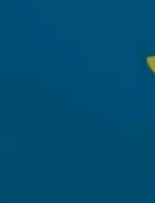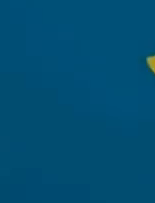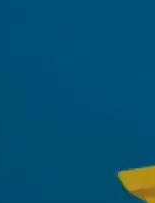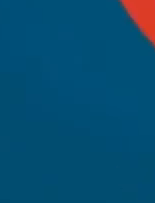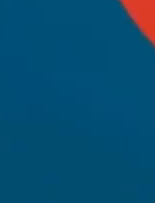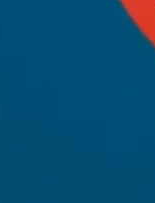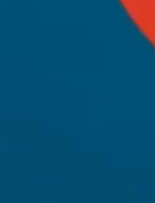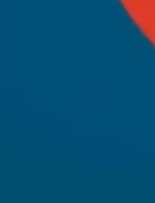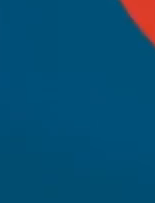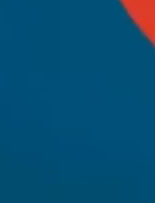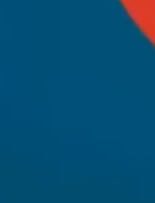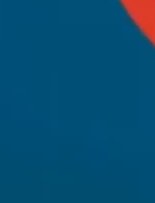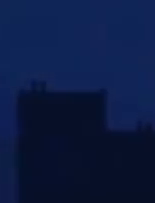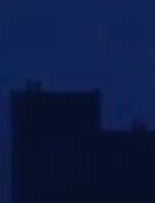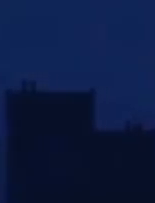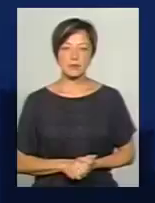Музика